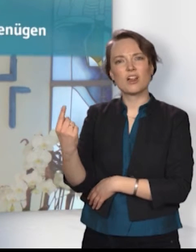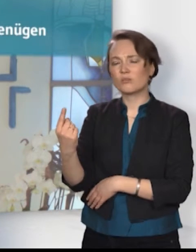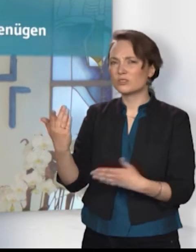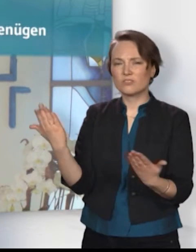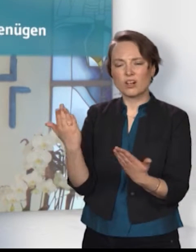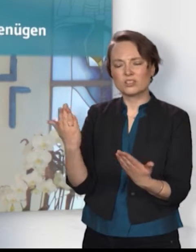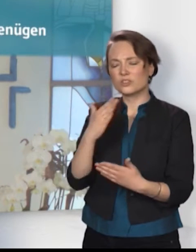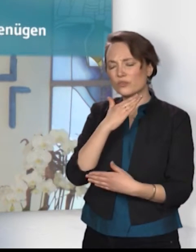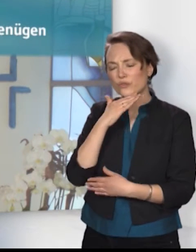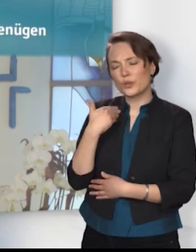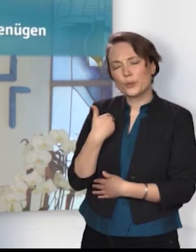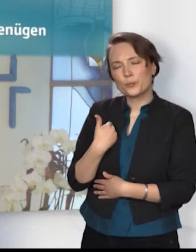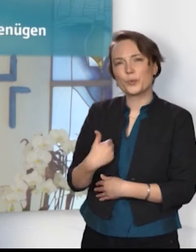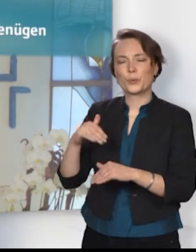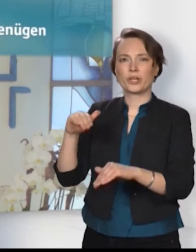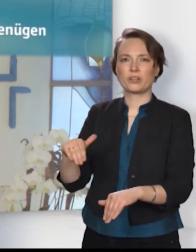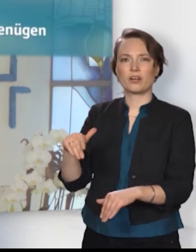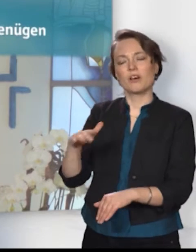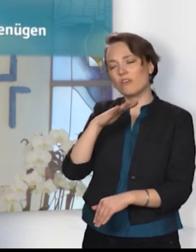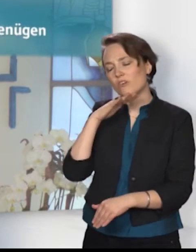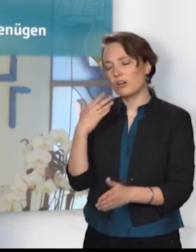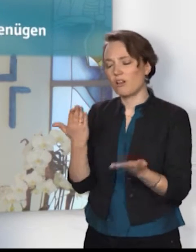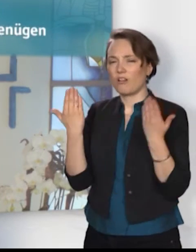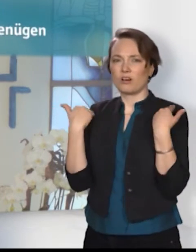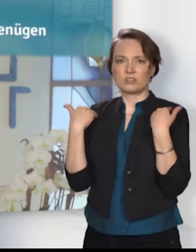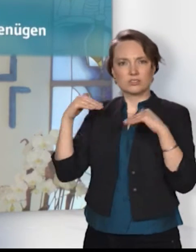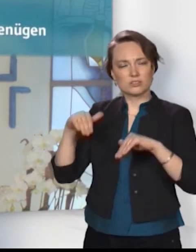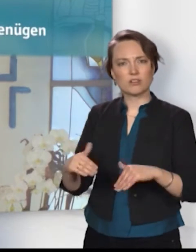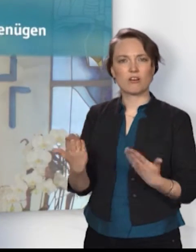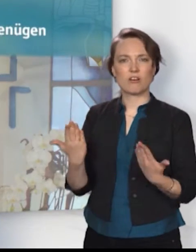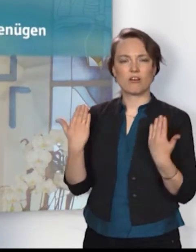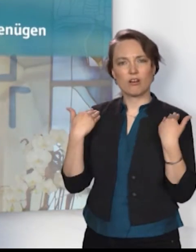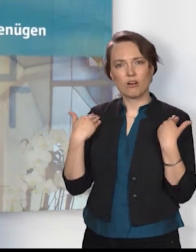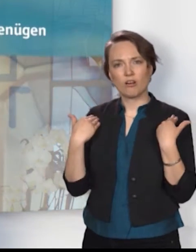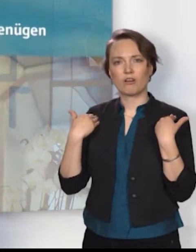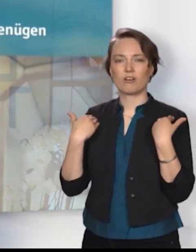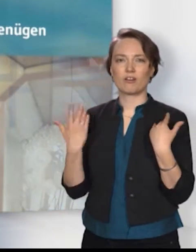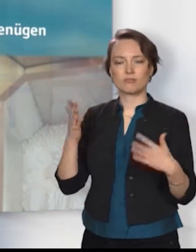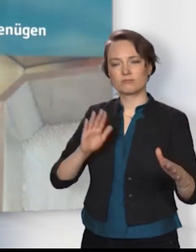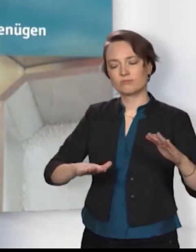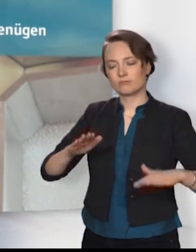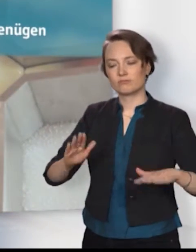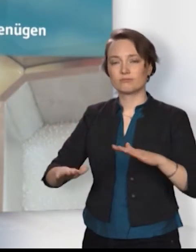denen, die mühselig und beladen sind.